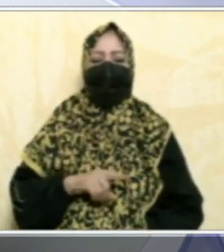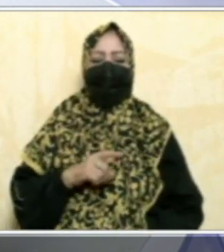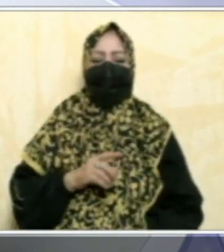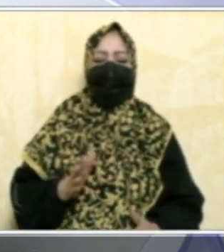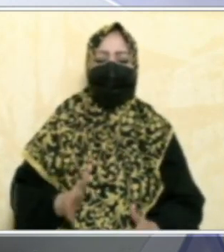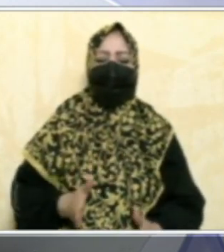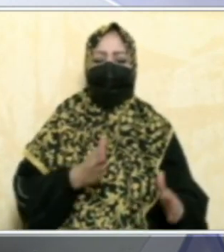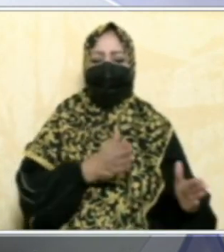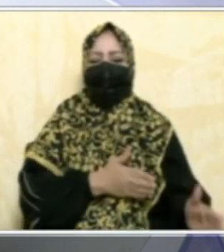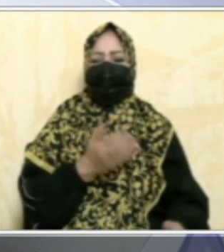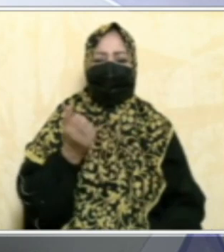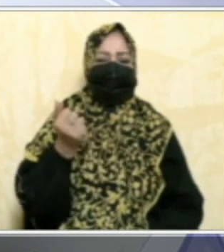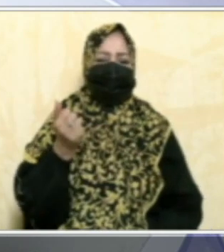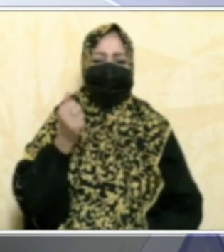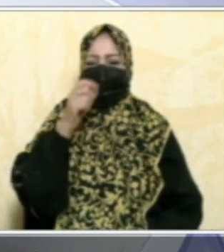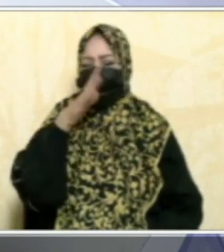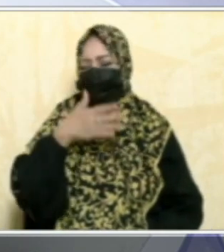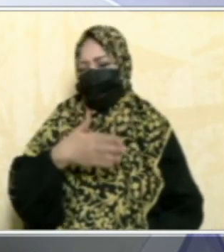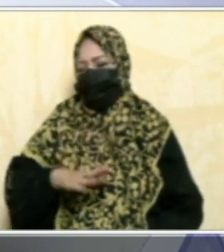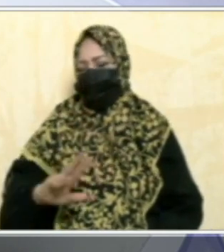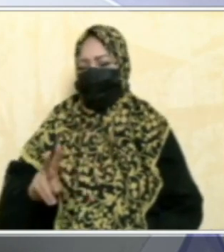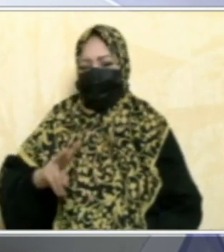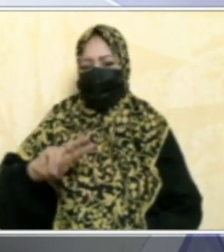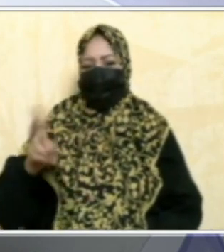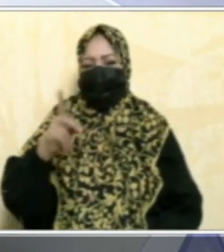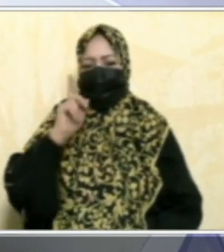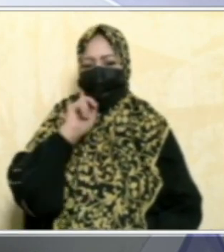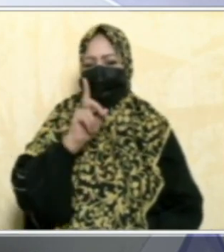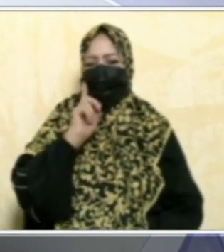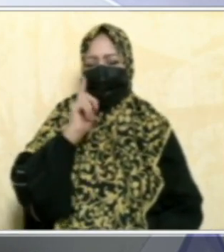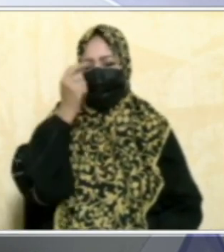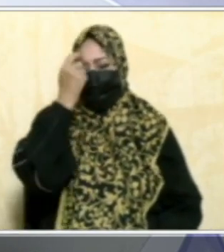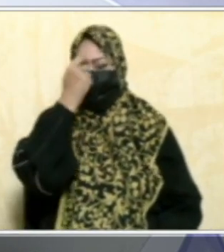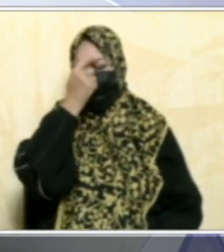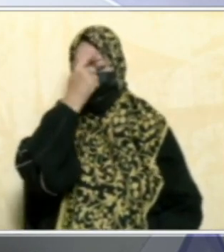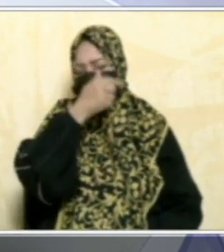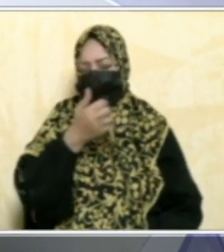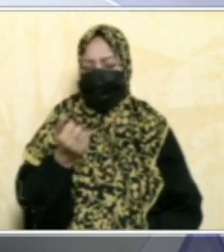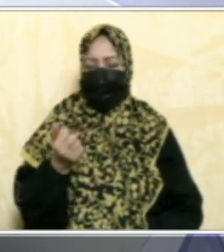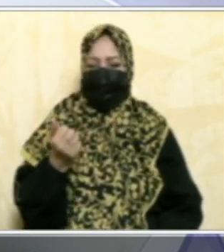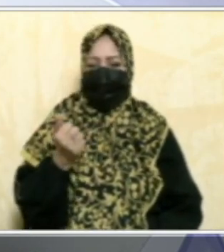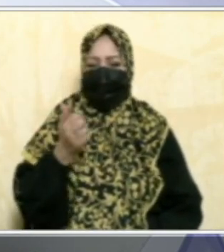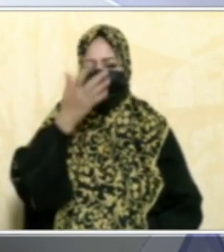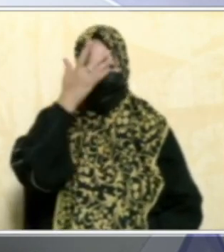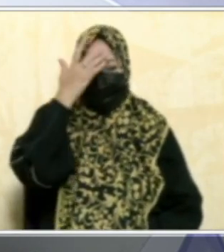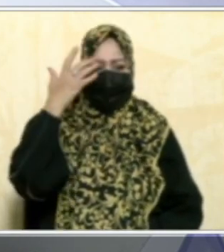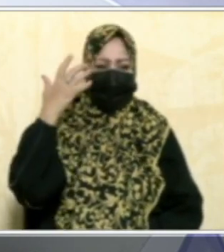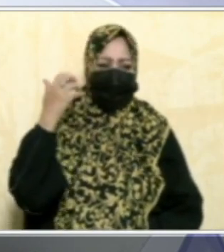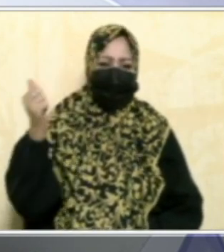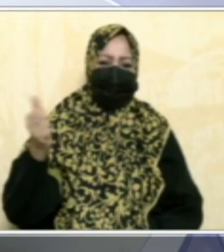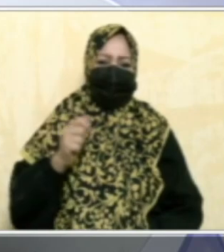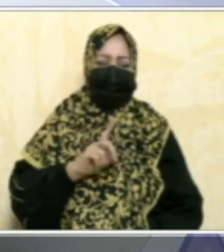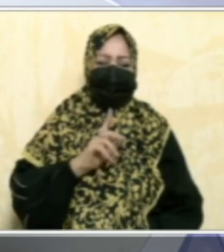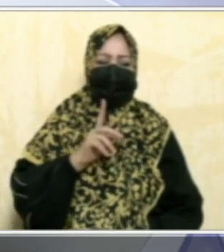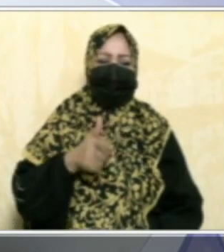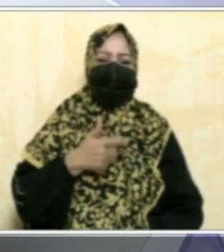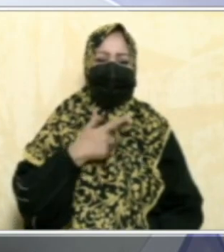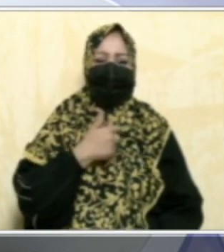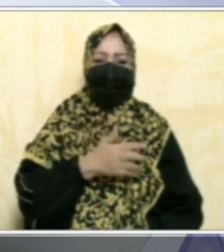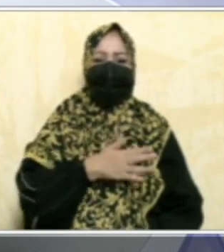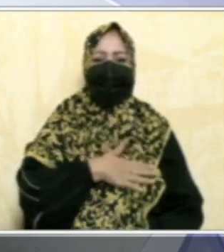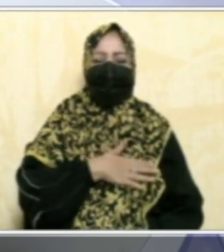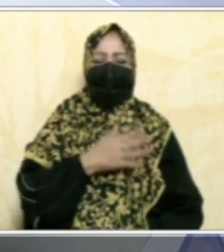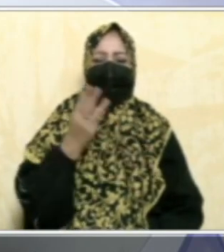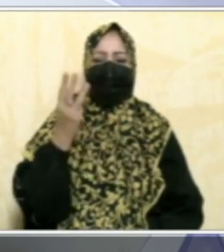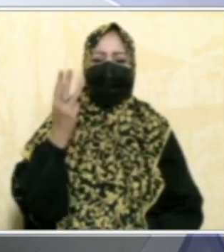يكره الحجامة فيه. والفقهاء يقولون وإن ترد حجامة ففي الثلاثاء، الأفضل أن يختار يوم